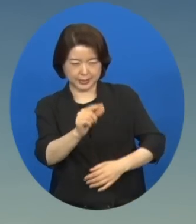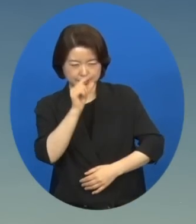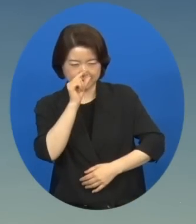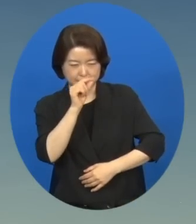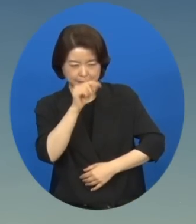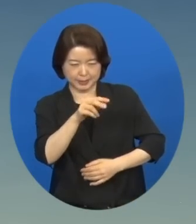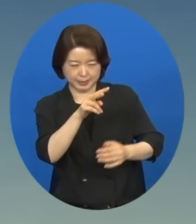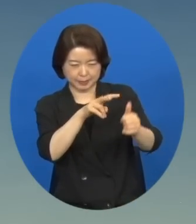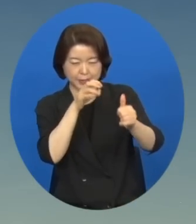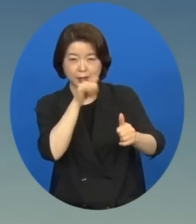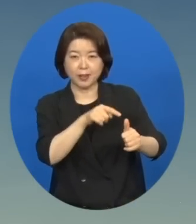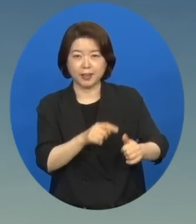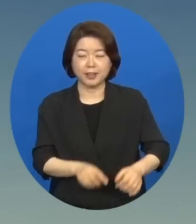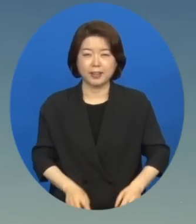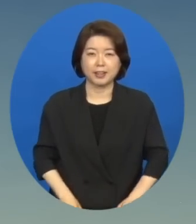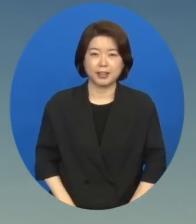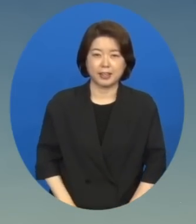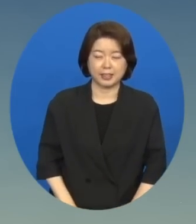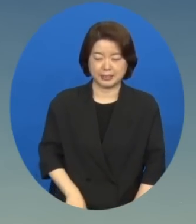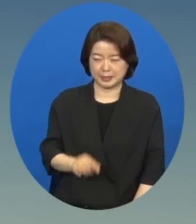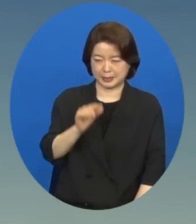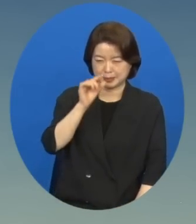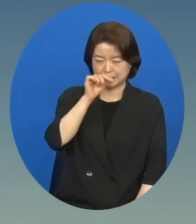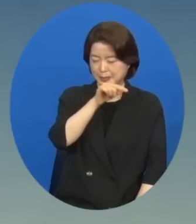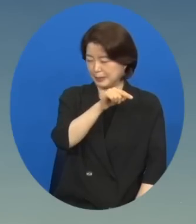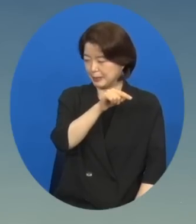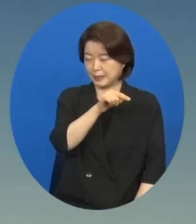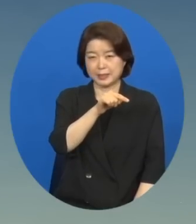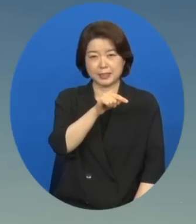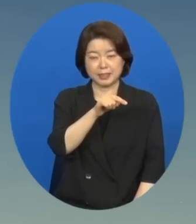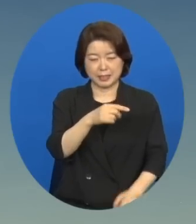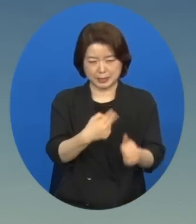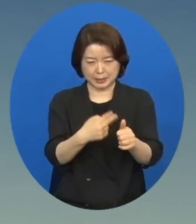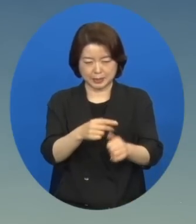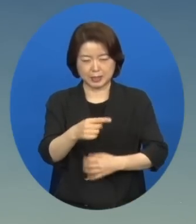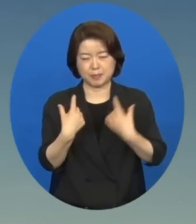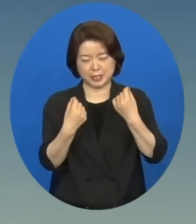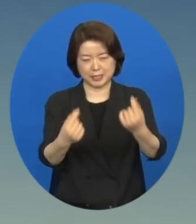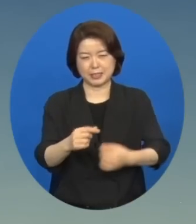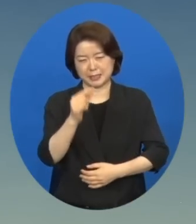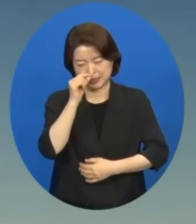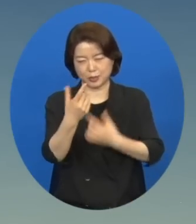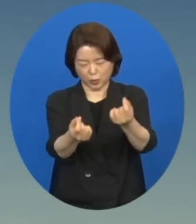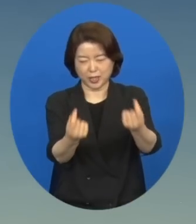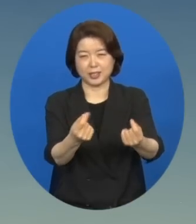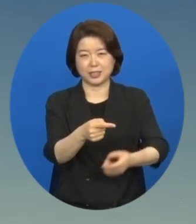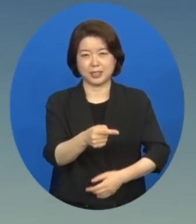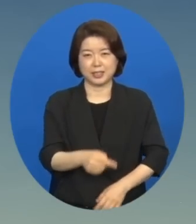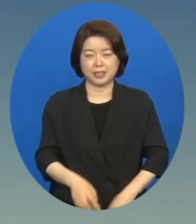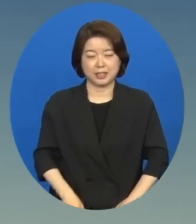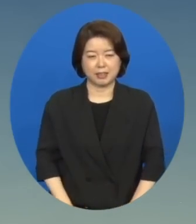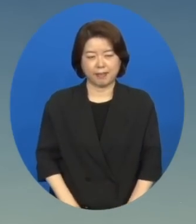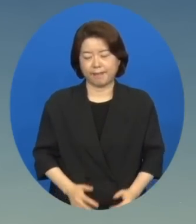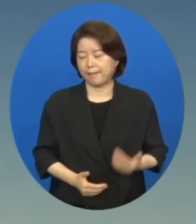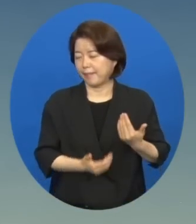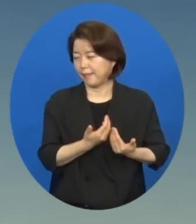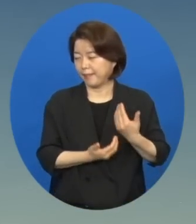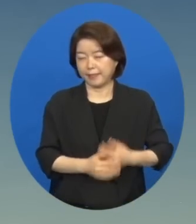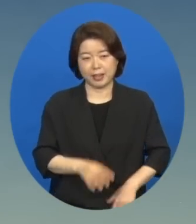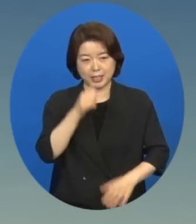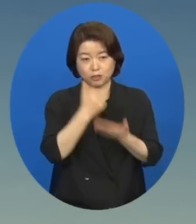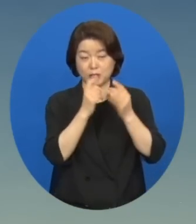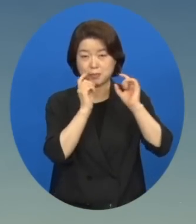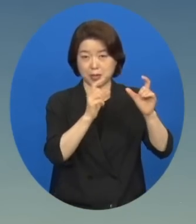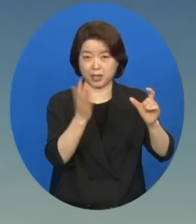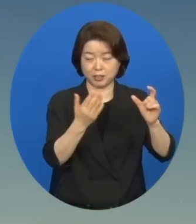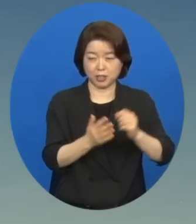까칠거리고 가시 같은 저 선생님 여전히 가시 같고 그렇게 정죄가 되고 또